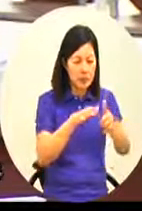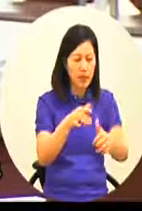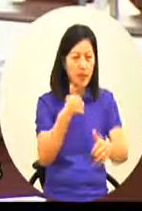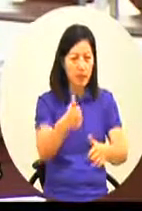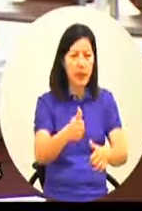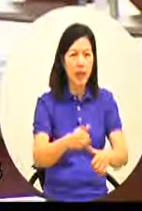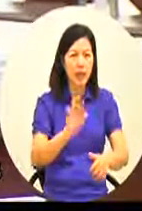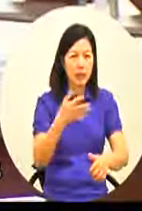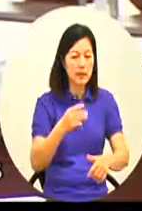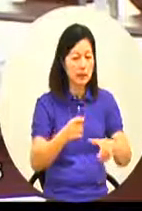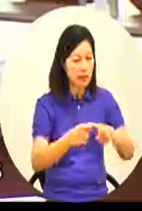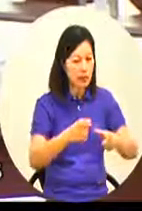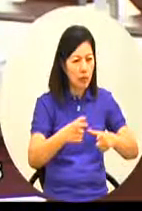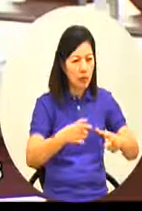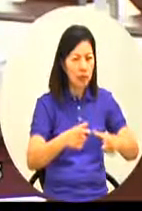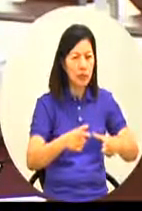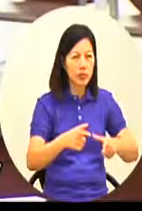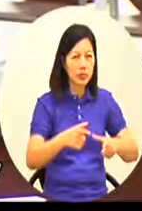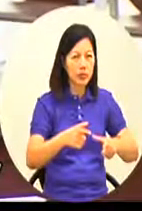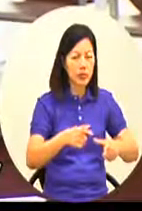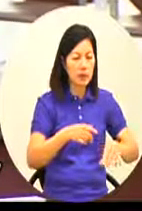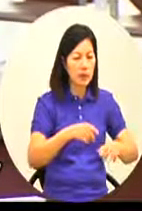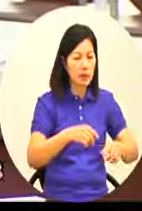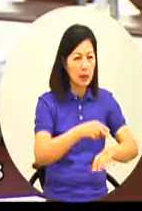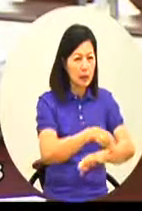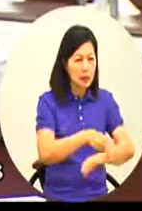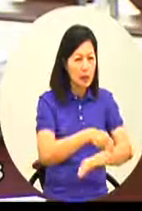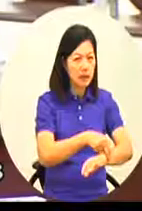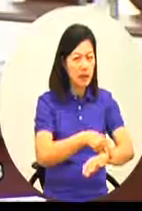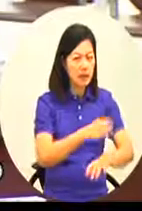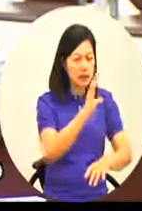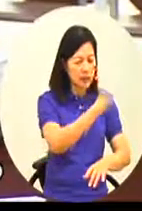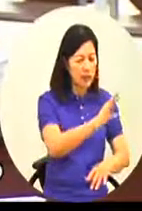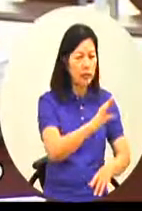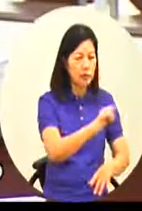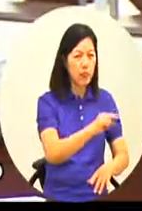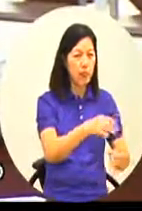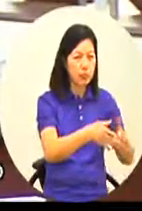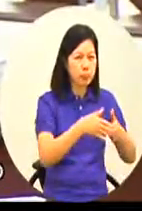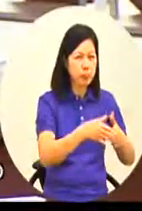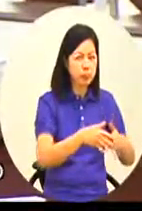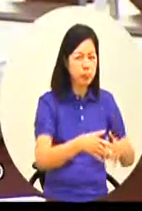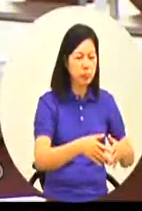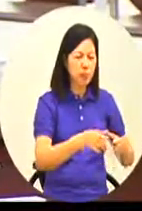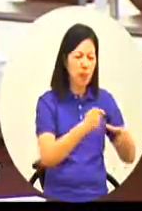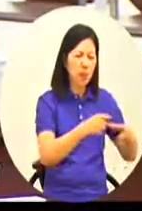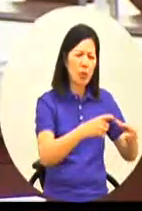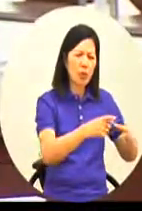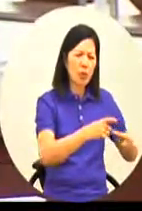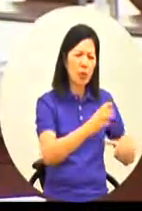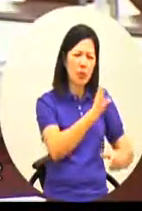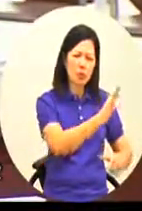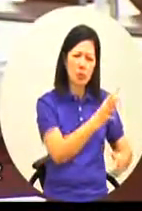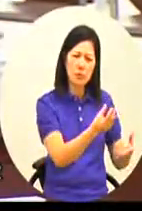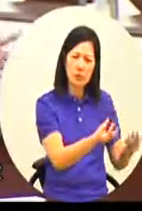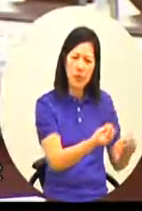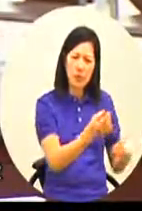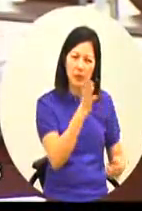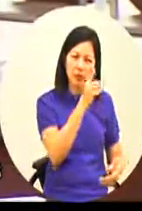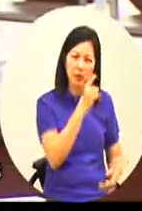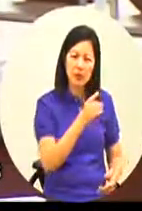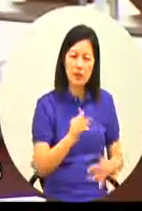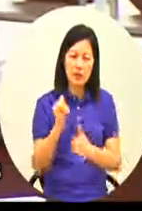种一个公的规划，对不对？哦，就是一定还是有变数规划，袂当规个公无半个变数。你刚才要用的民政局社